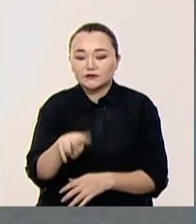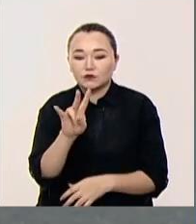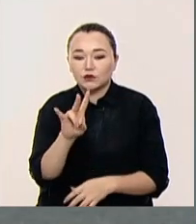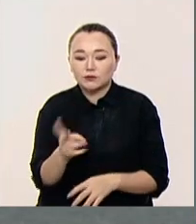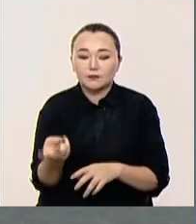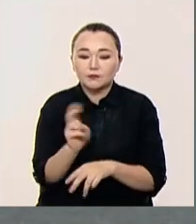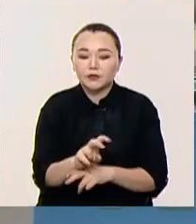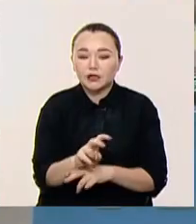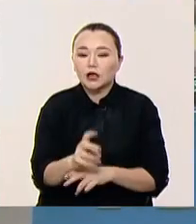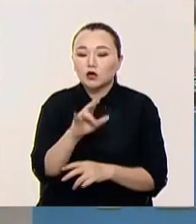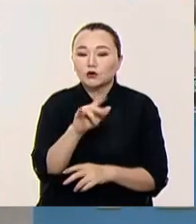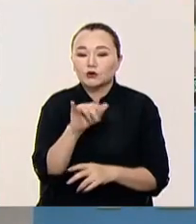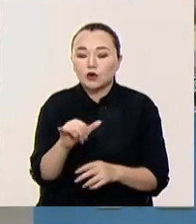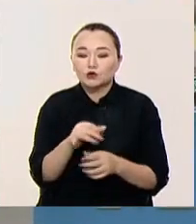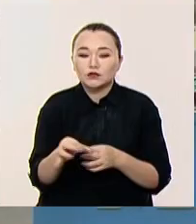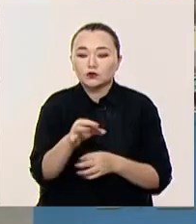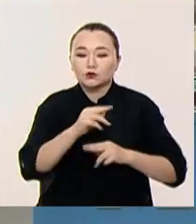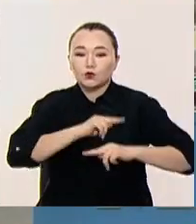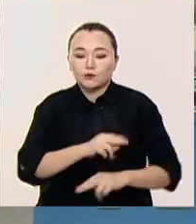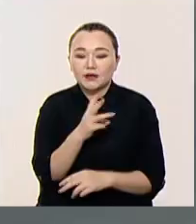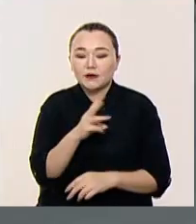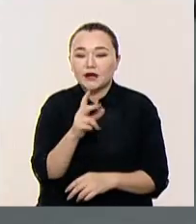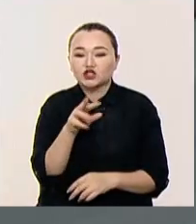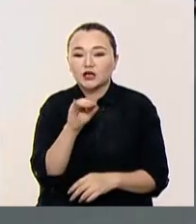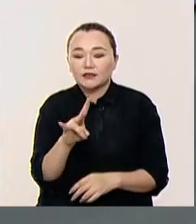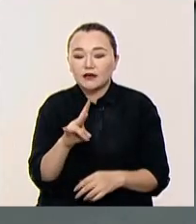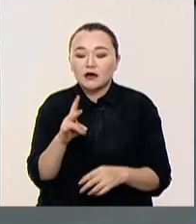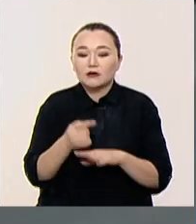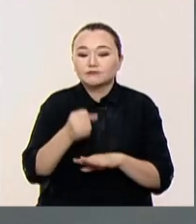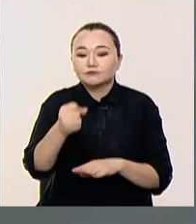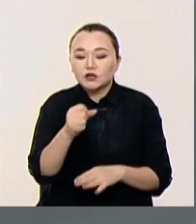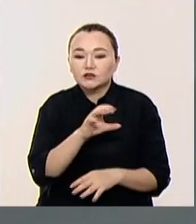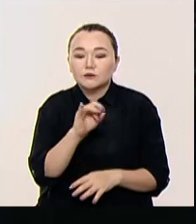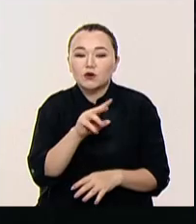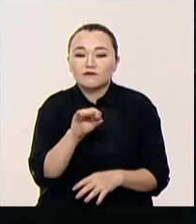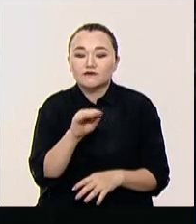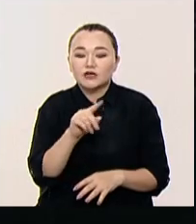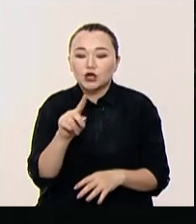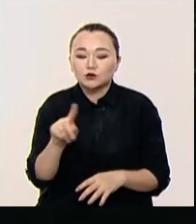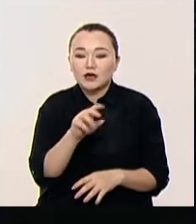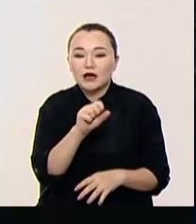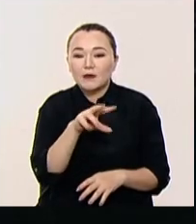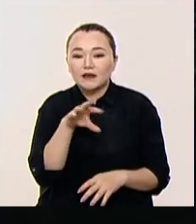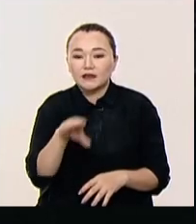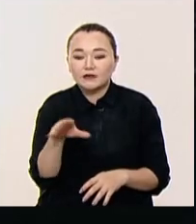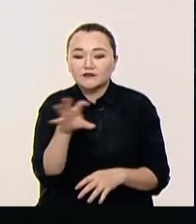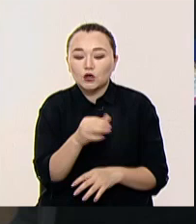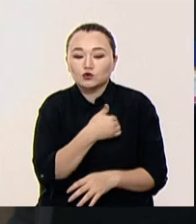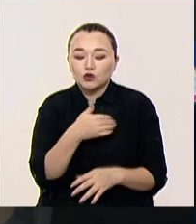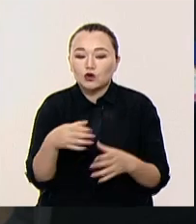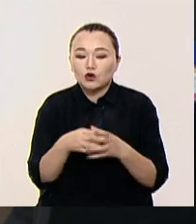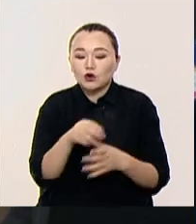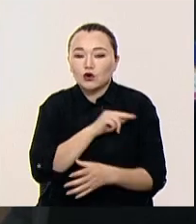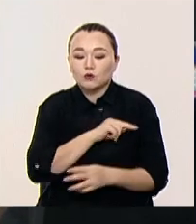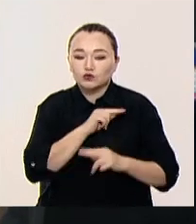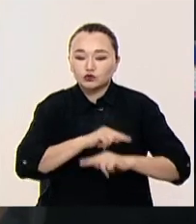сотрудники улытауского штаба кандидата мирамака жакен выдвинутого содружеством Профсоюзов аманат намерены посетить все рабочие коллективы